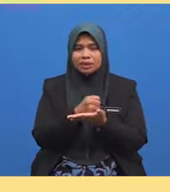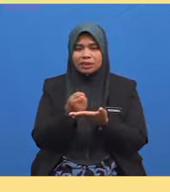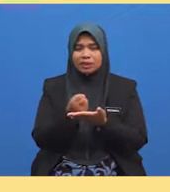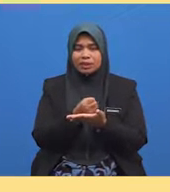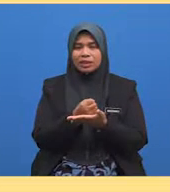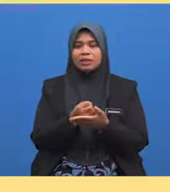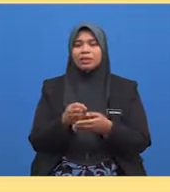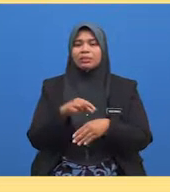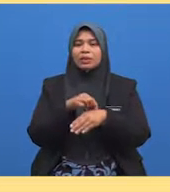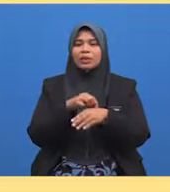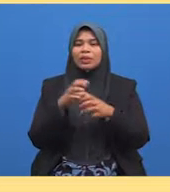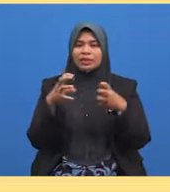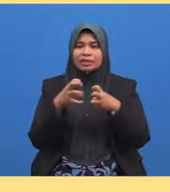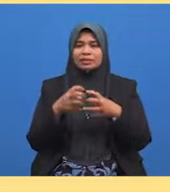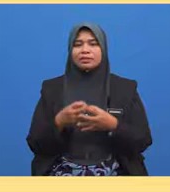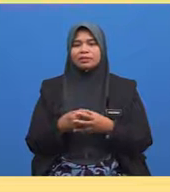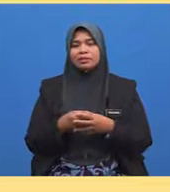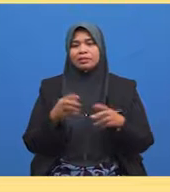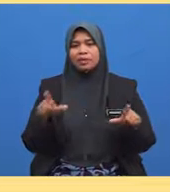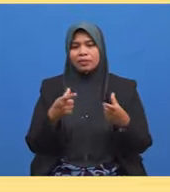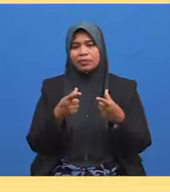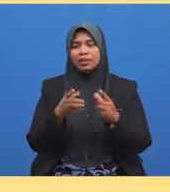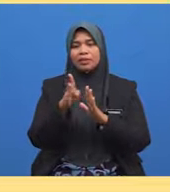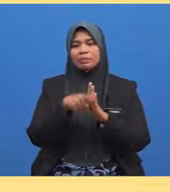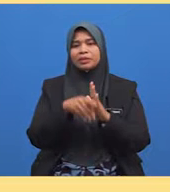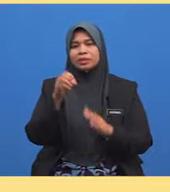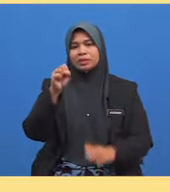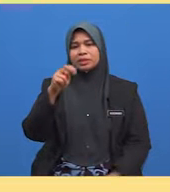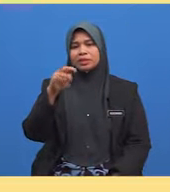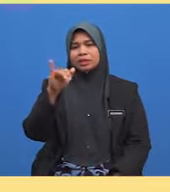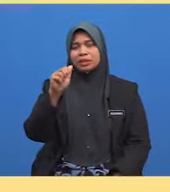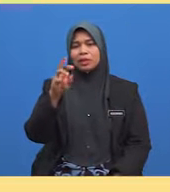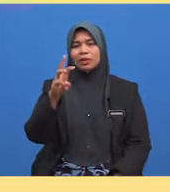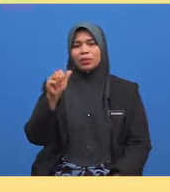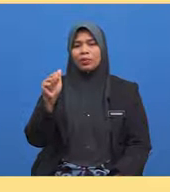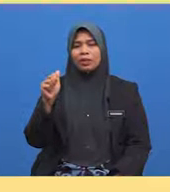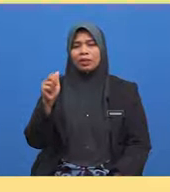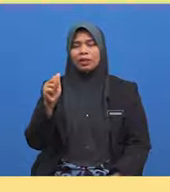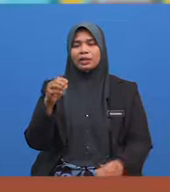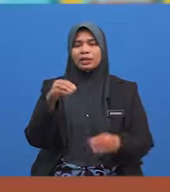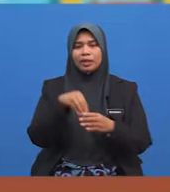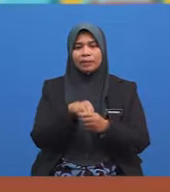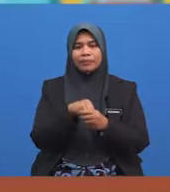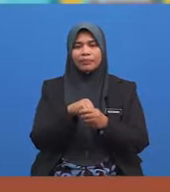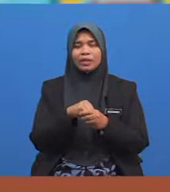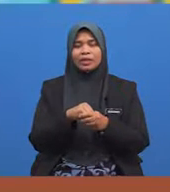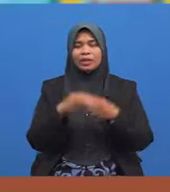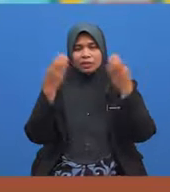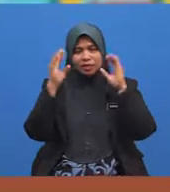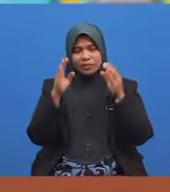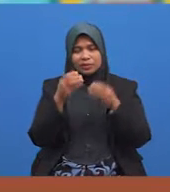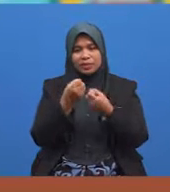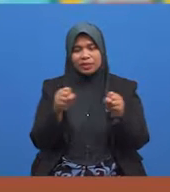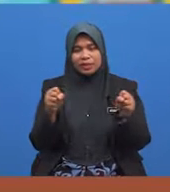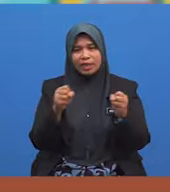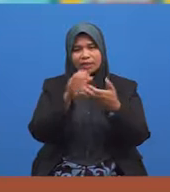ia juga bersisik dan berkulit keras. Dan akhir sekali, haiwan reptilia melakukan persenyawaan dalam. Untuk memudahkan